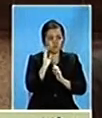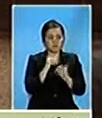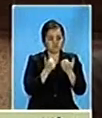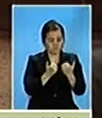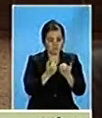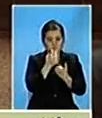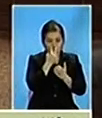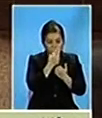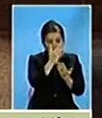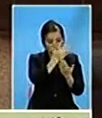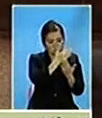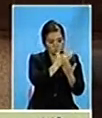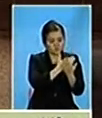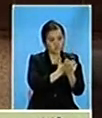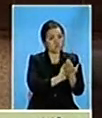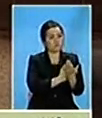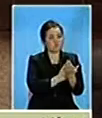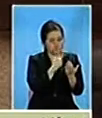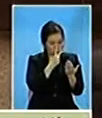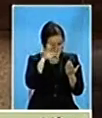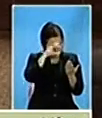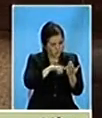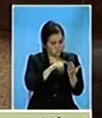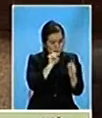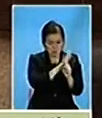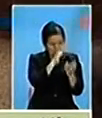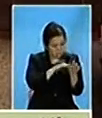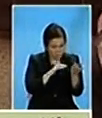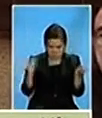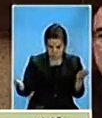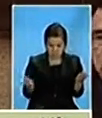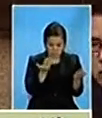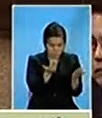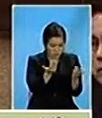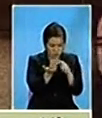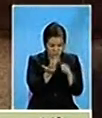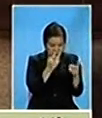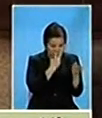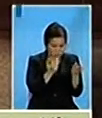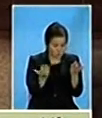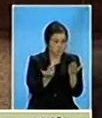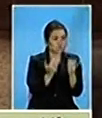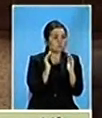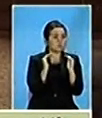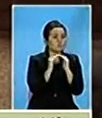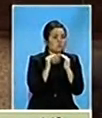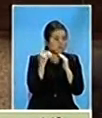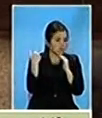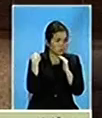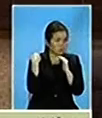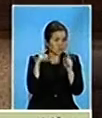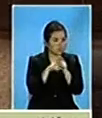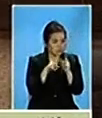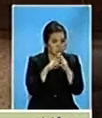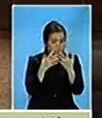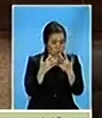ายเมื่อจะดูกฎหมายฉบับนี้ยังจะต้องไปหากฎหมายฉบับอื่นมาเทียบเคียงแล้วดูอีกด้วยนะครับนอกจากนั้นแล้วกฎหมายการแพท